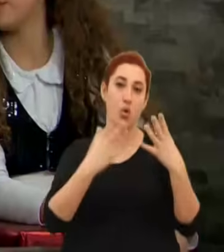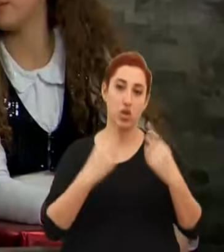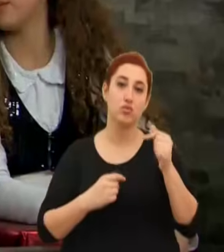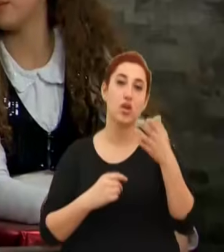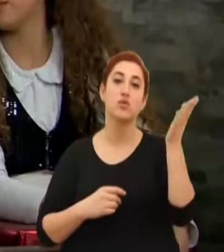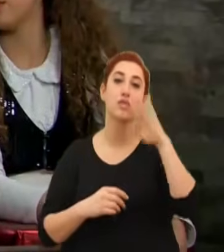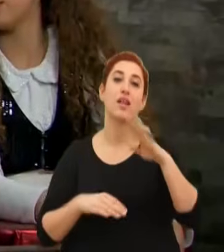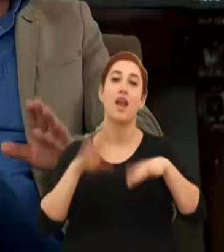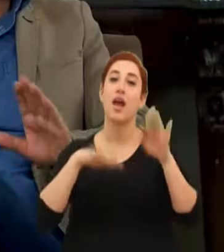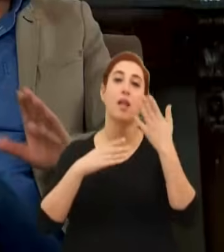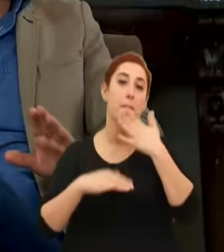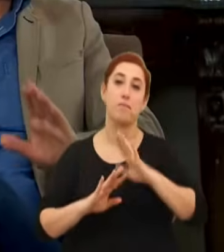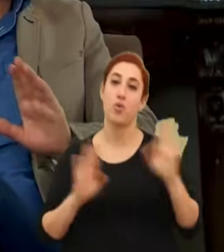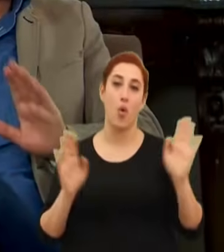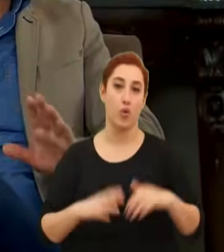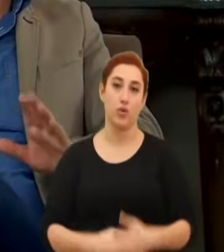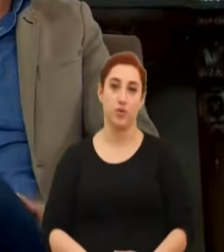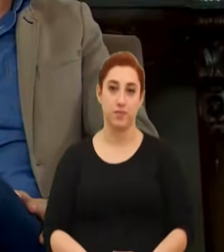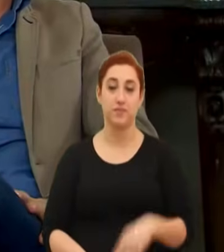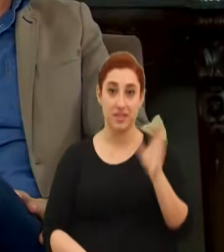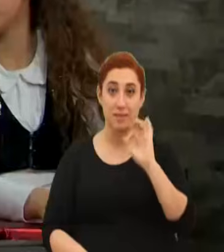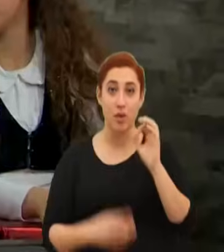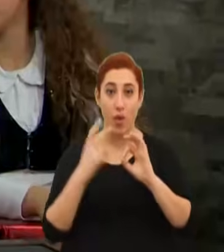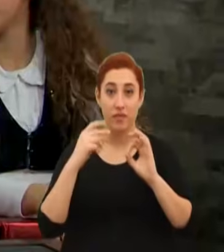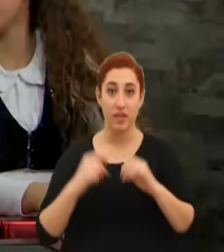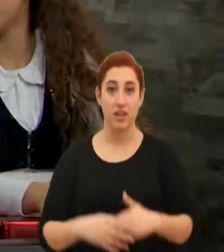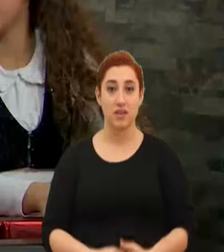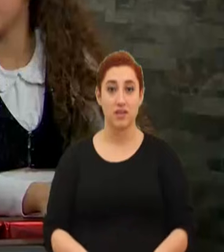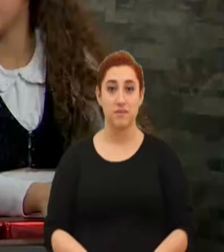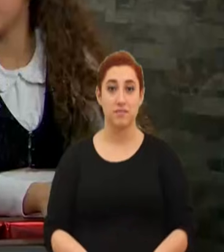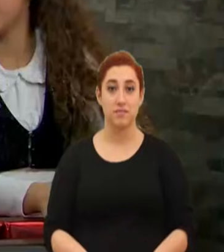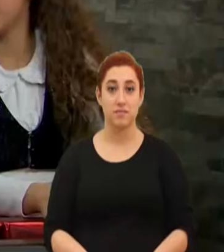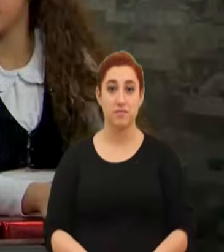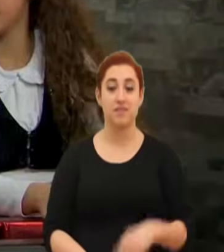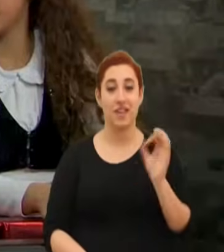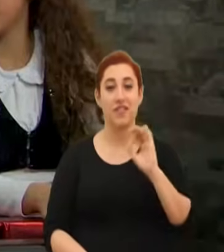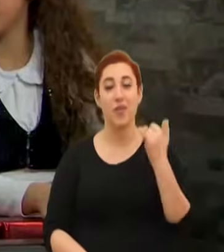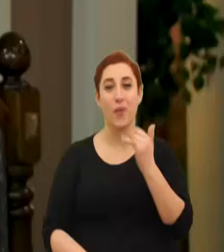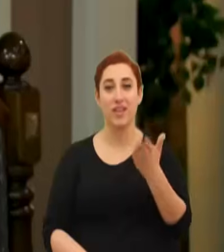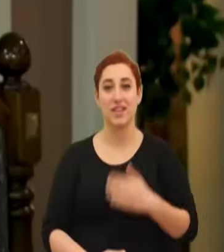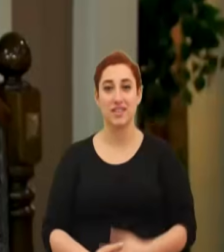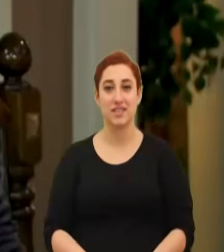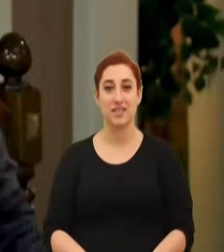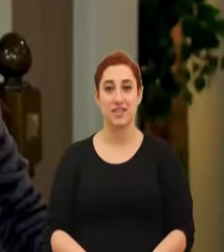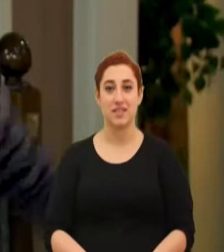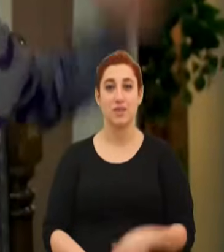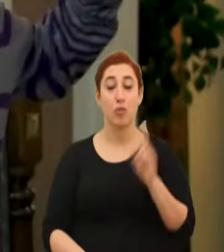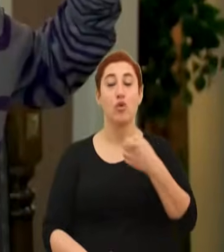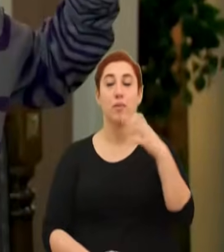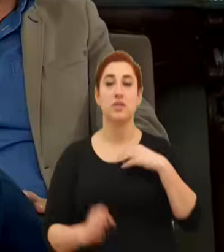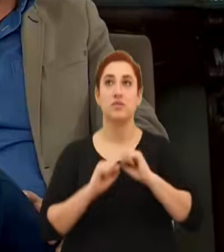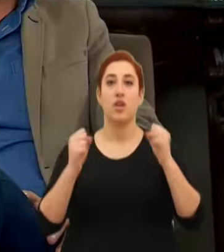ilgilenecek. Bundan sonra reklam filan çalışmak yok. Değil mi Önder? Evet oynamıştı.